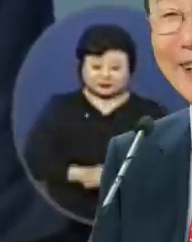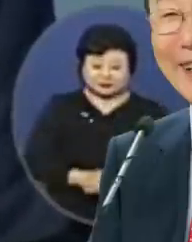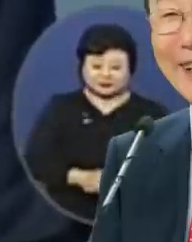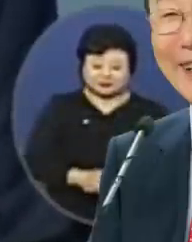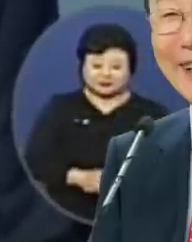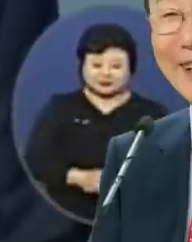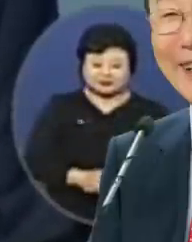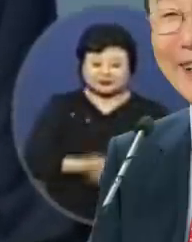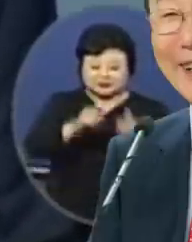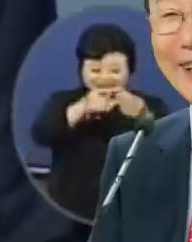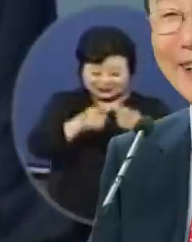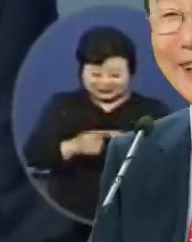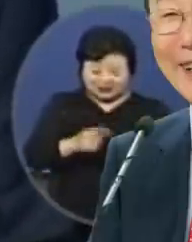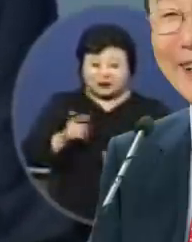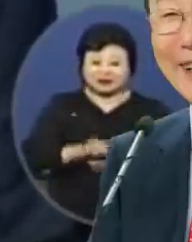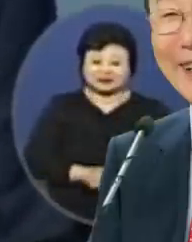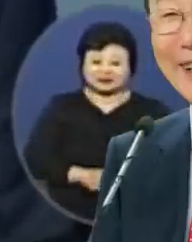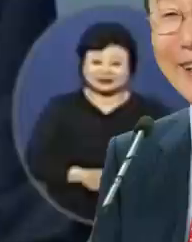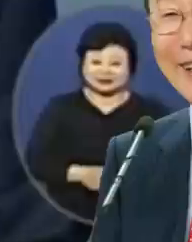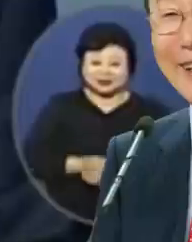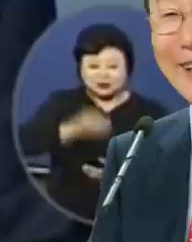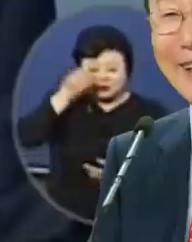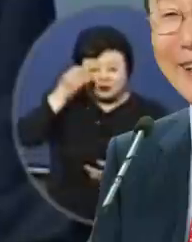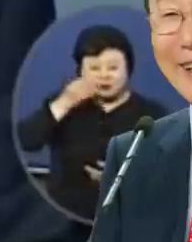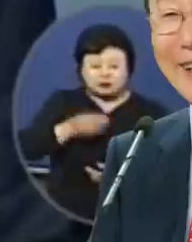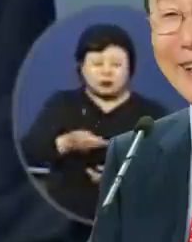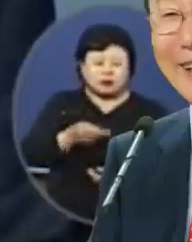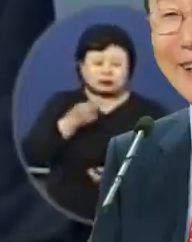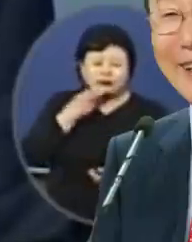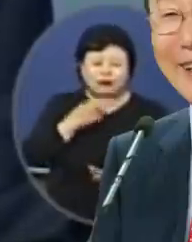그 글에 뭐라고 써놨냐면, 꿈은 아무데도 없다,